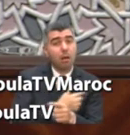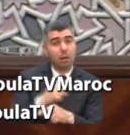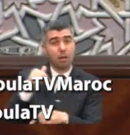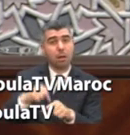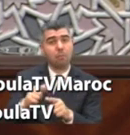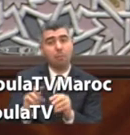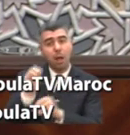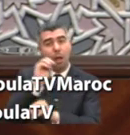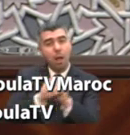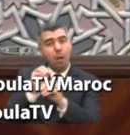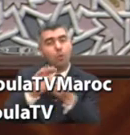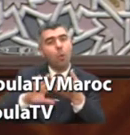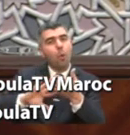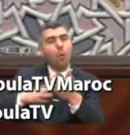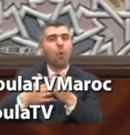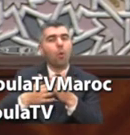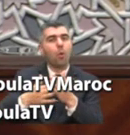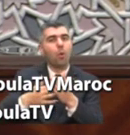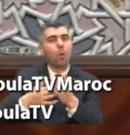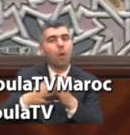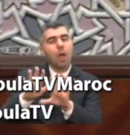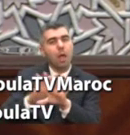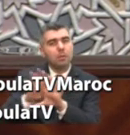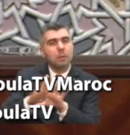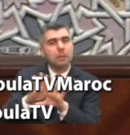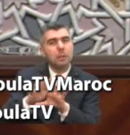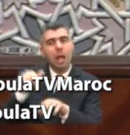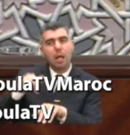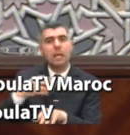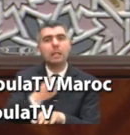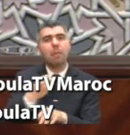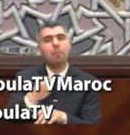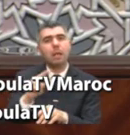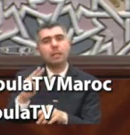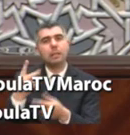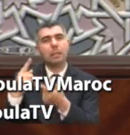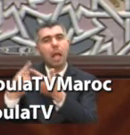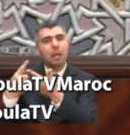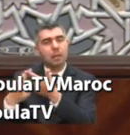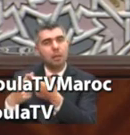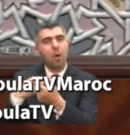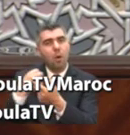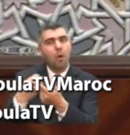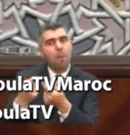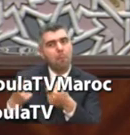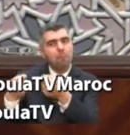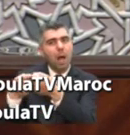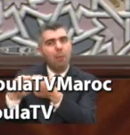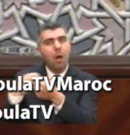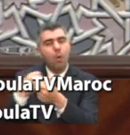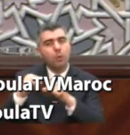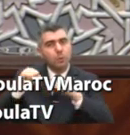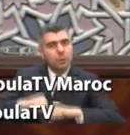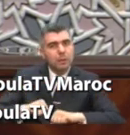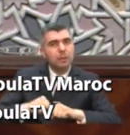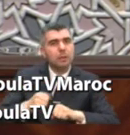كله تعاود من جديد. اكادير هناك اشغال في مجموعه ديال المصالح ديال المستشفى باش يمكن تواكب هذه الديناميه وتستجب لا